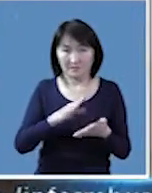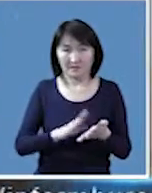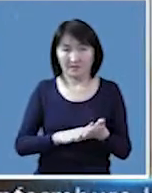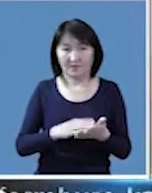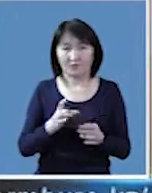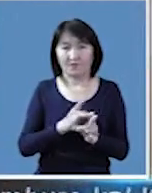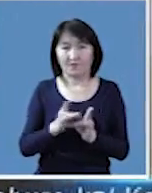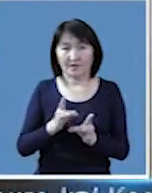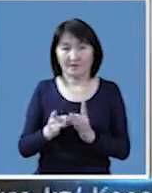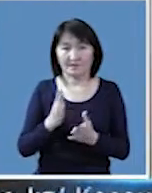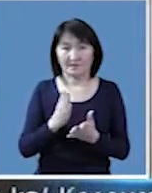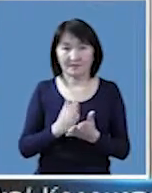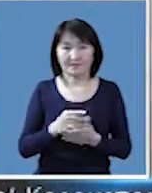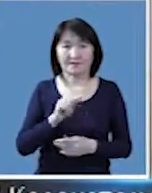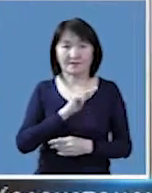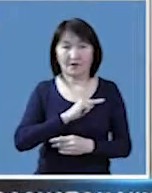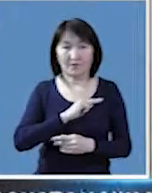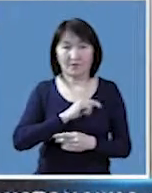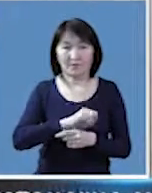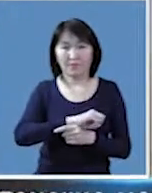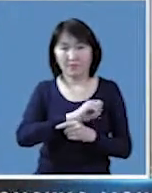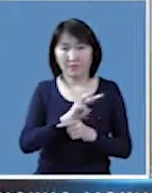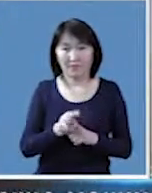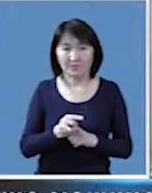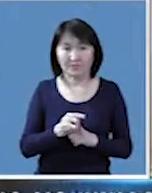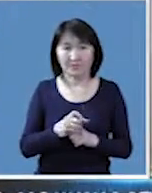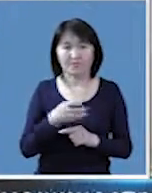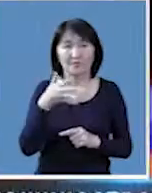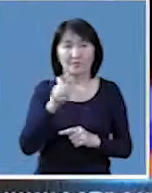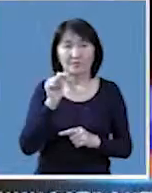в районе предпринимательства сегодня работой обеспечены 5121 человек.